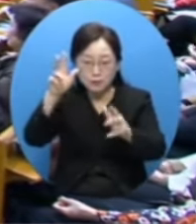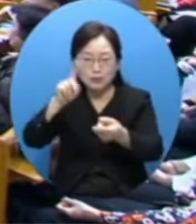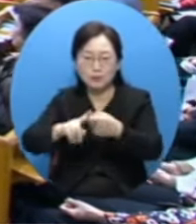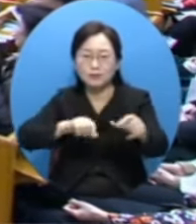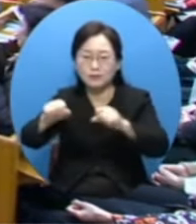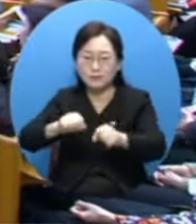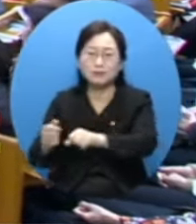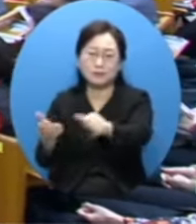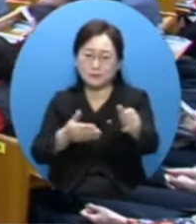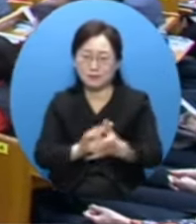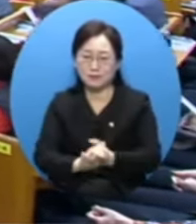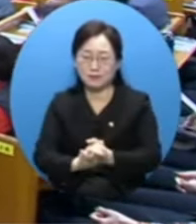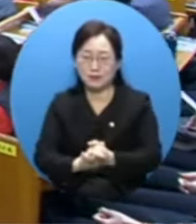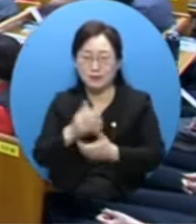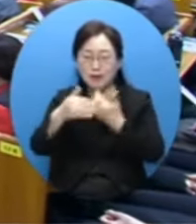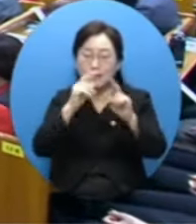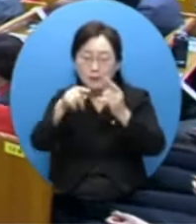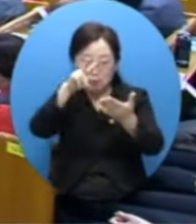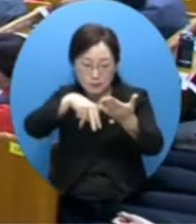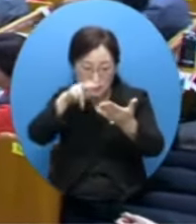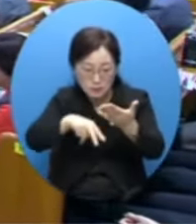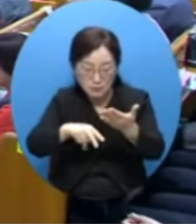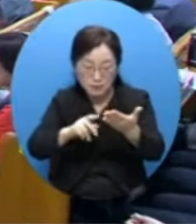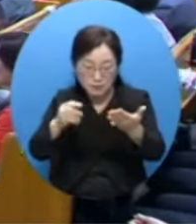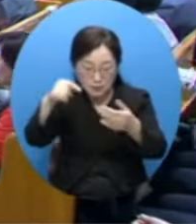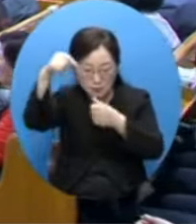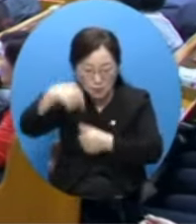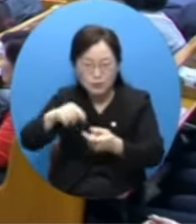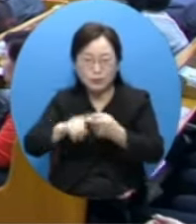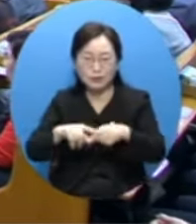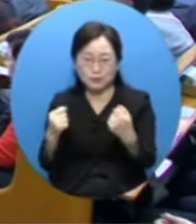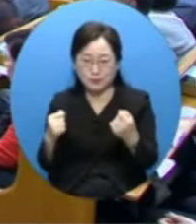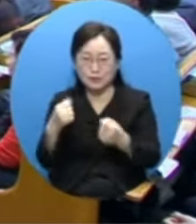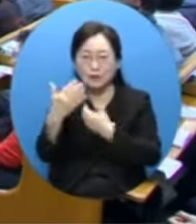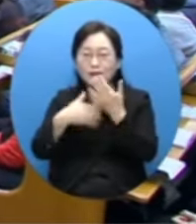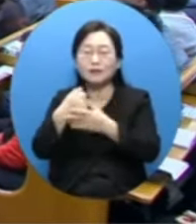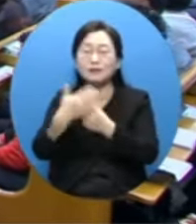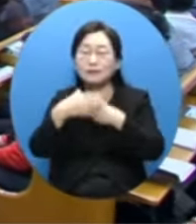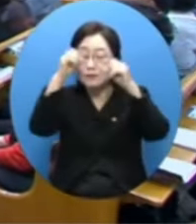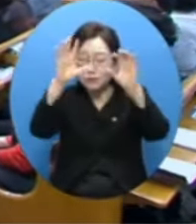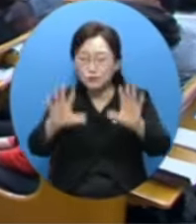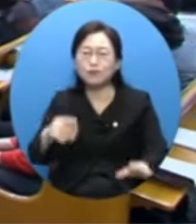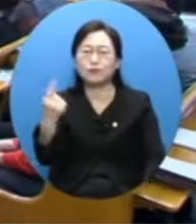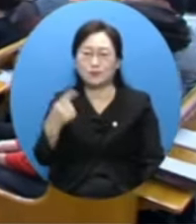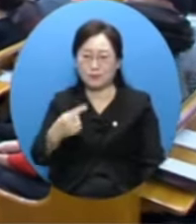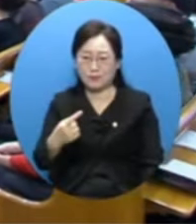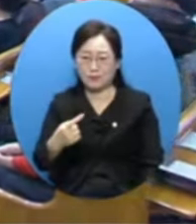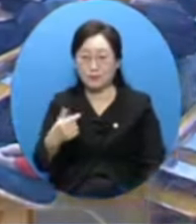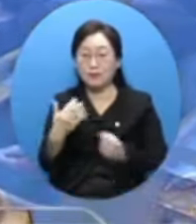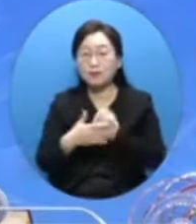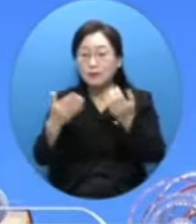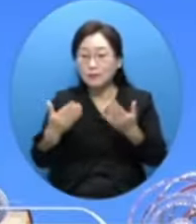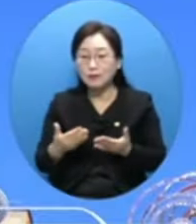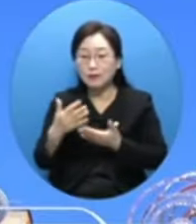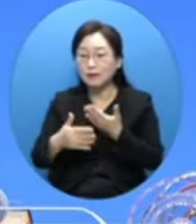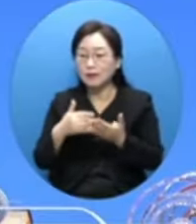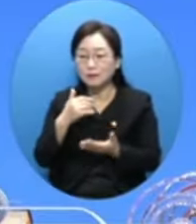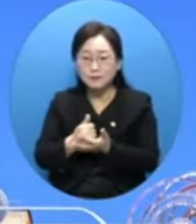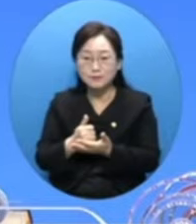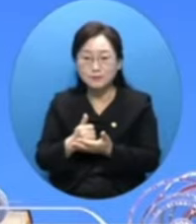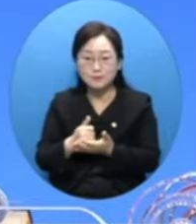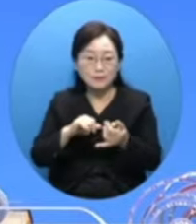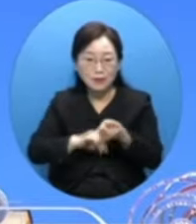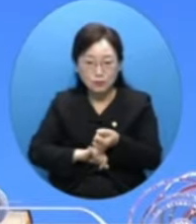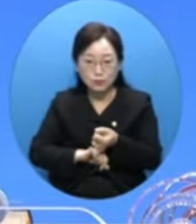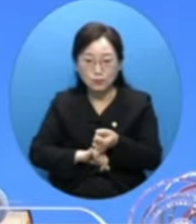말씀 묵상하고 지켜 행할 때 하나님의 은혜가 임하는 것입니다. 하나님의 축복이 임하는 것입니다. 은혜 받았을 때 주님께 약속한 그 약속을